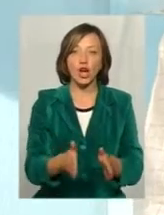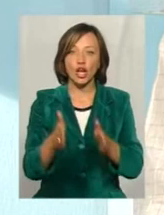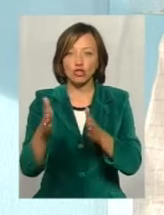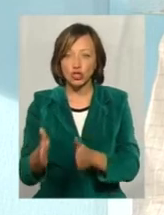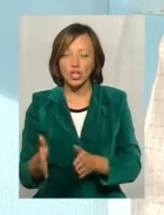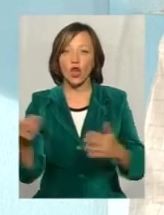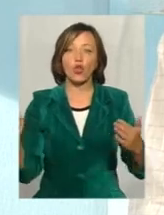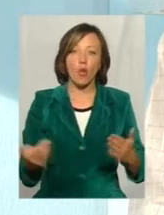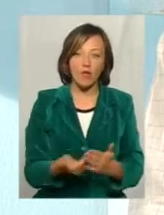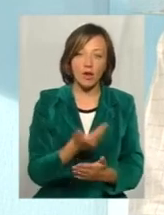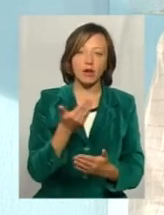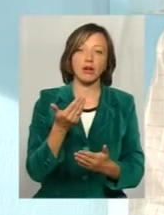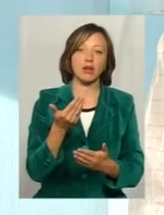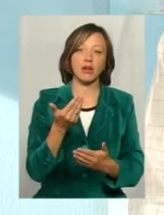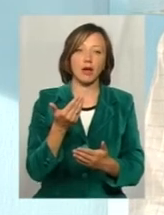відповідно, нових